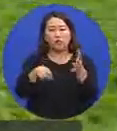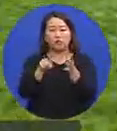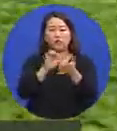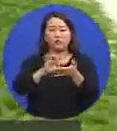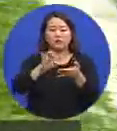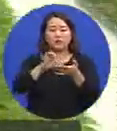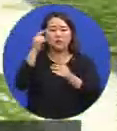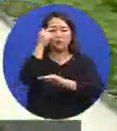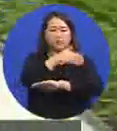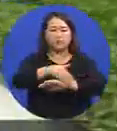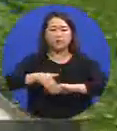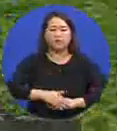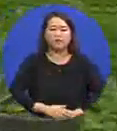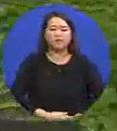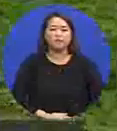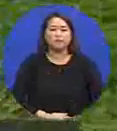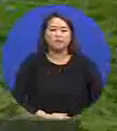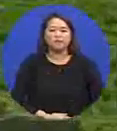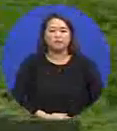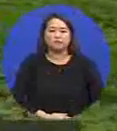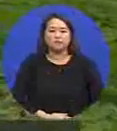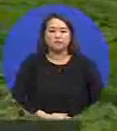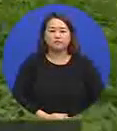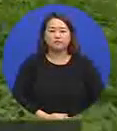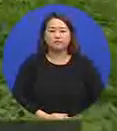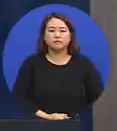뉴스 나금동입니다.